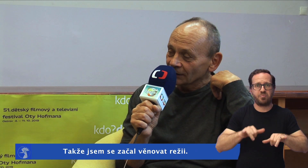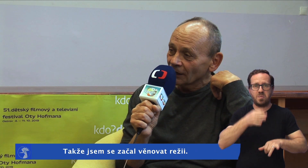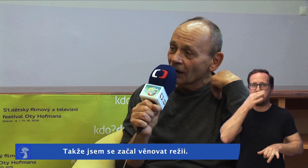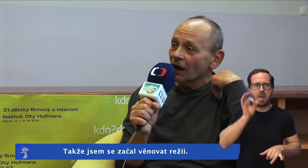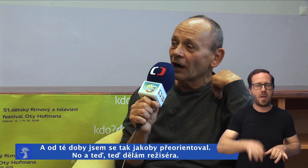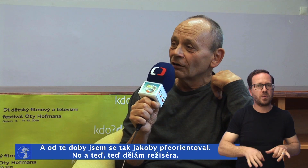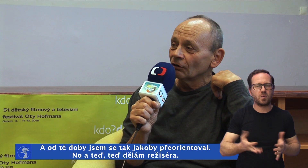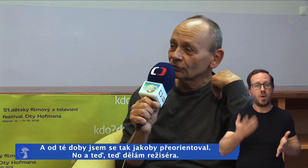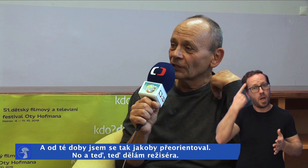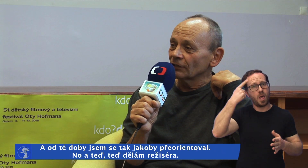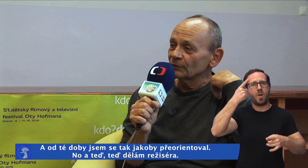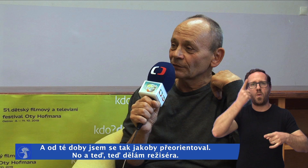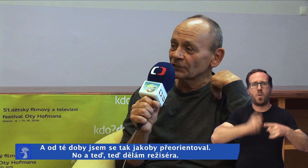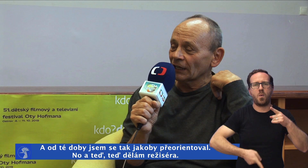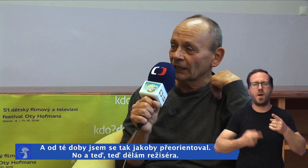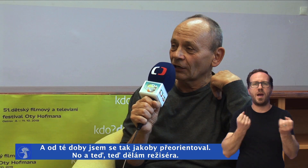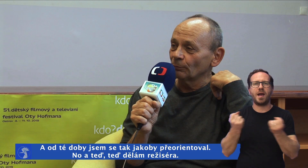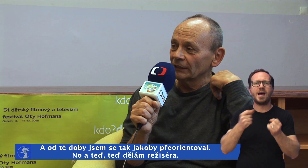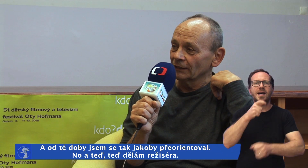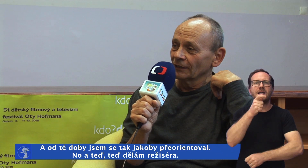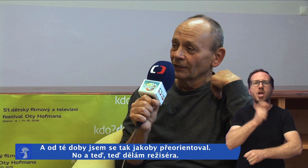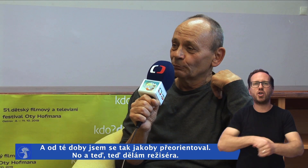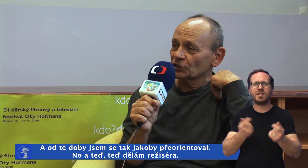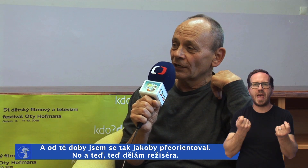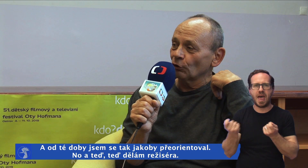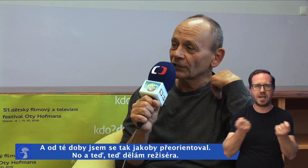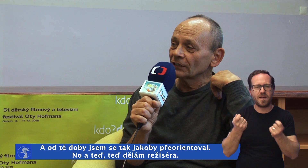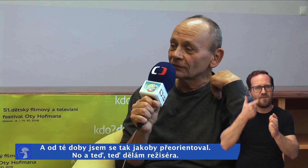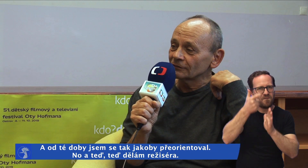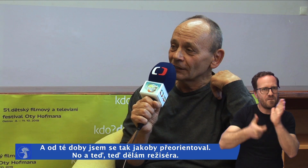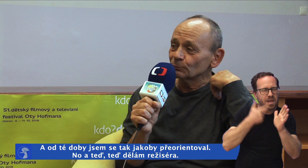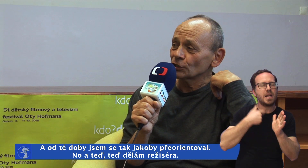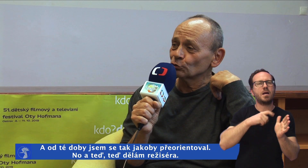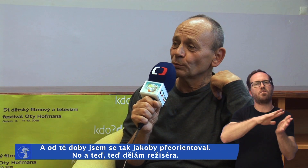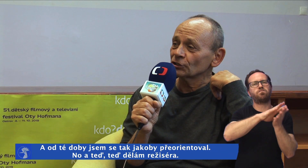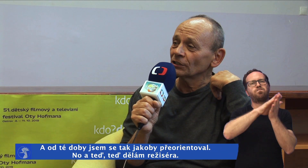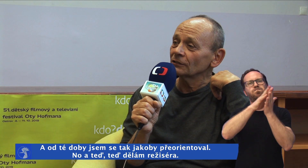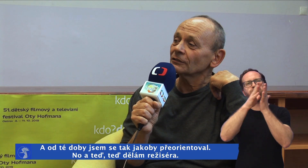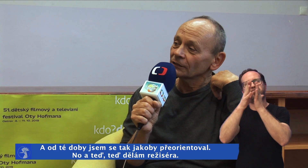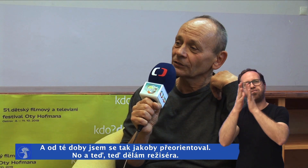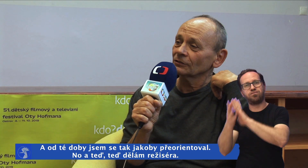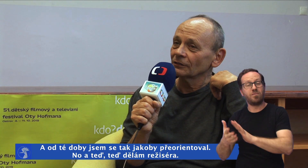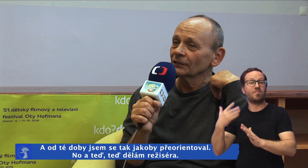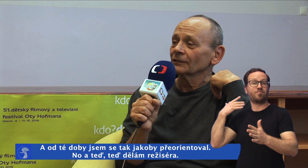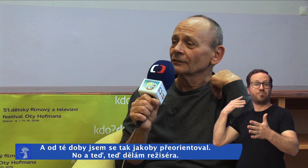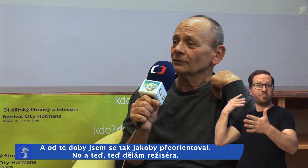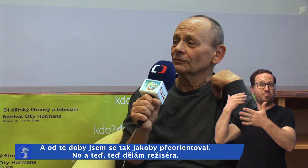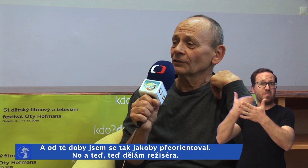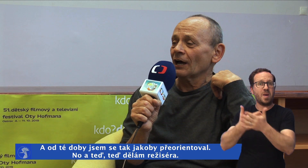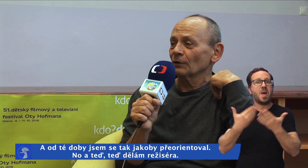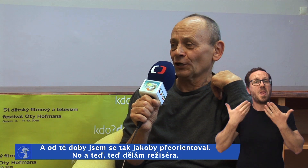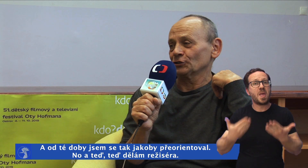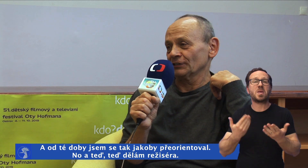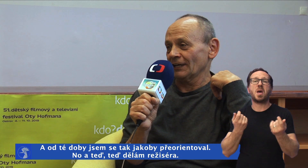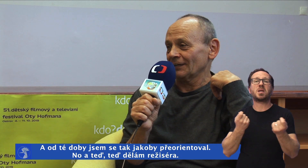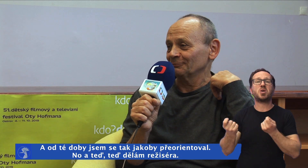režii. A od té doby jsem se tak jakoby přeorientoval, přešupačil, no a teďko